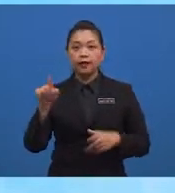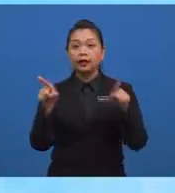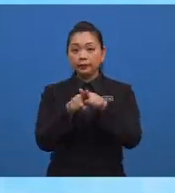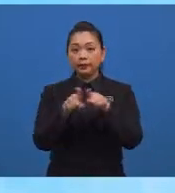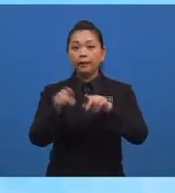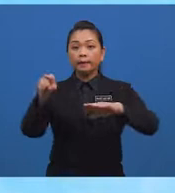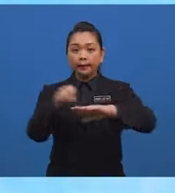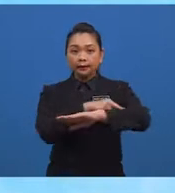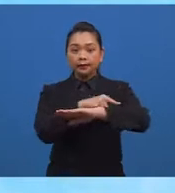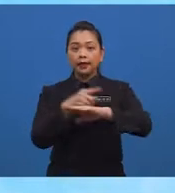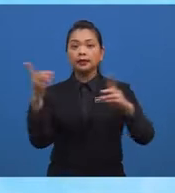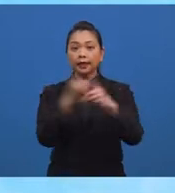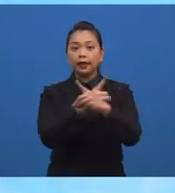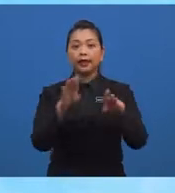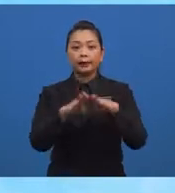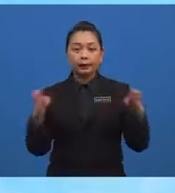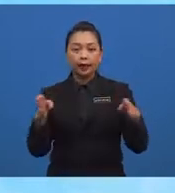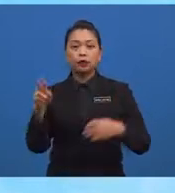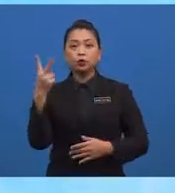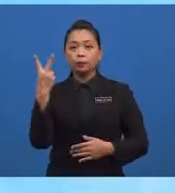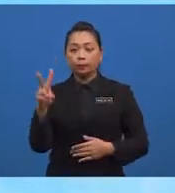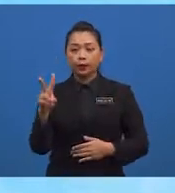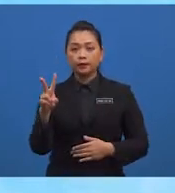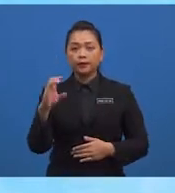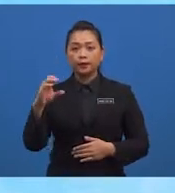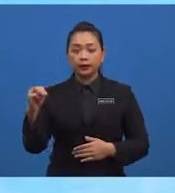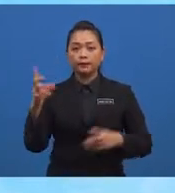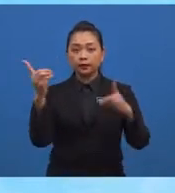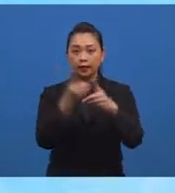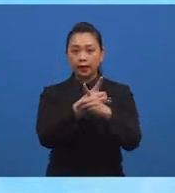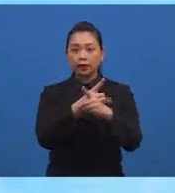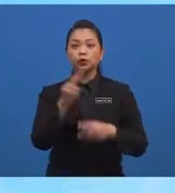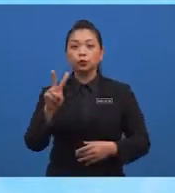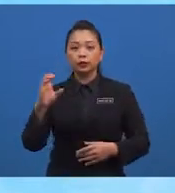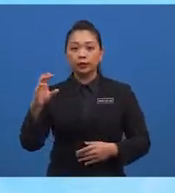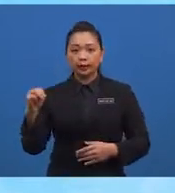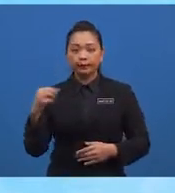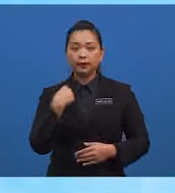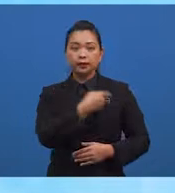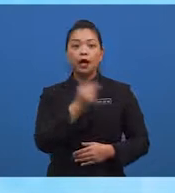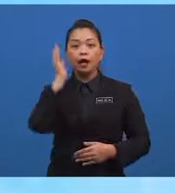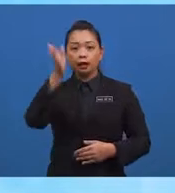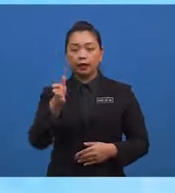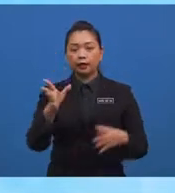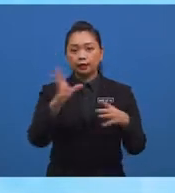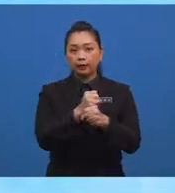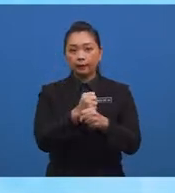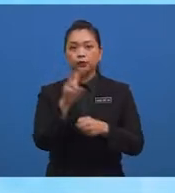ialah 12 cm darab 2 cm. Kita akan